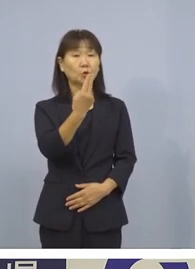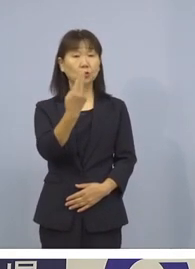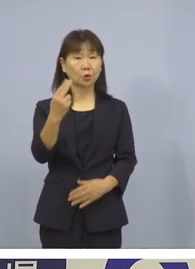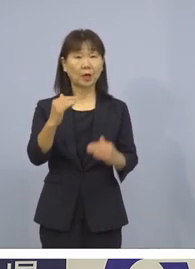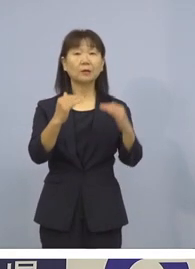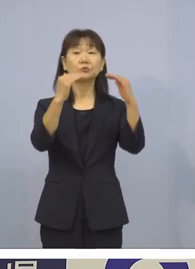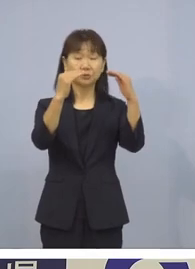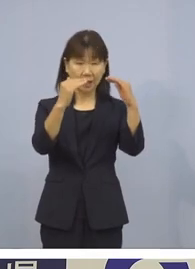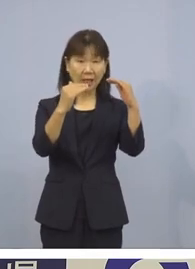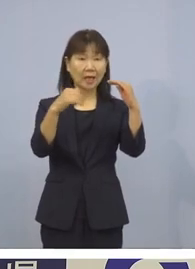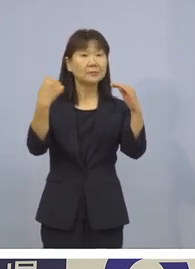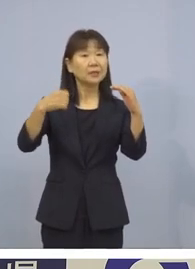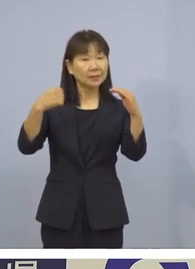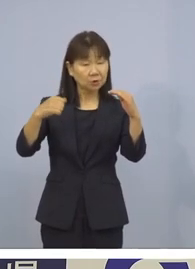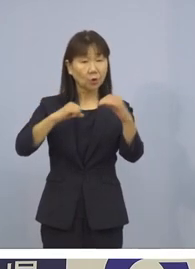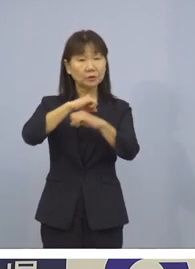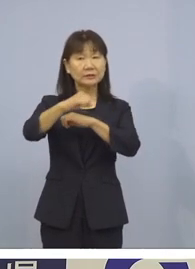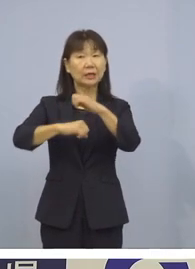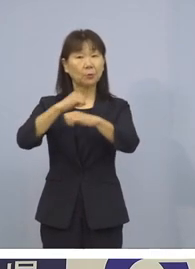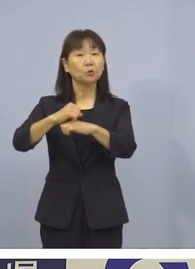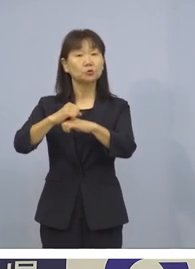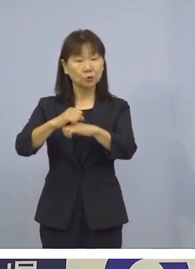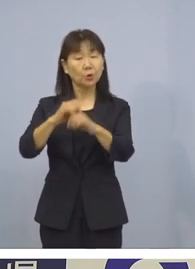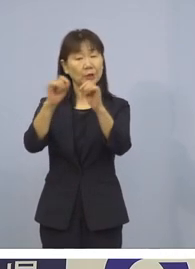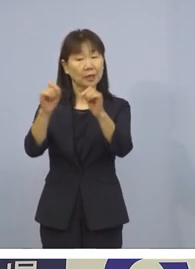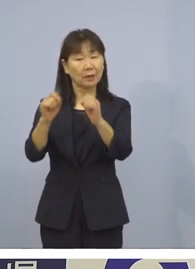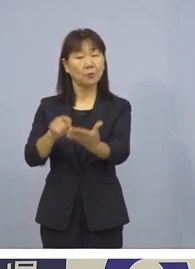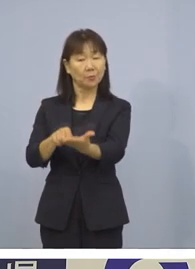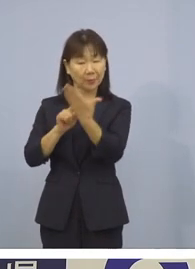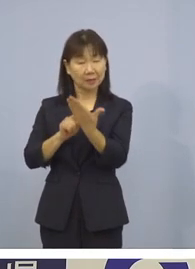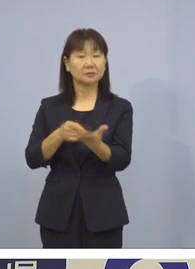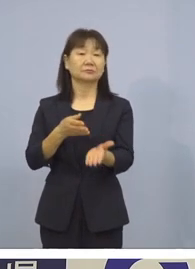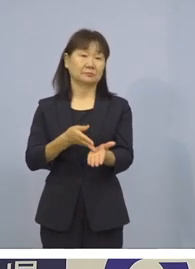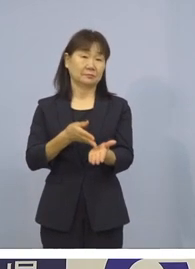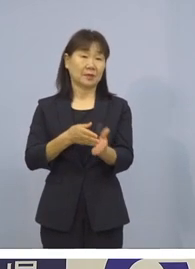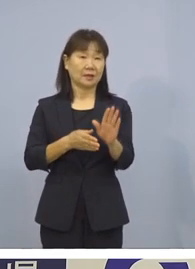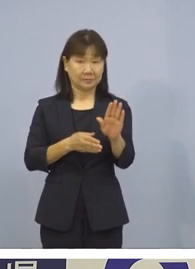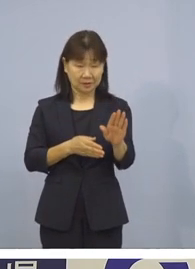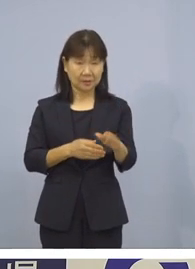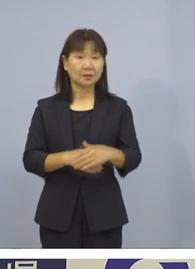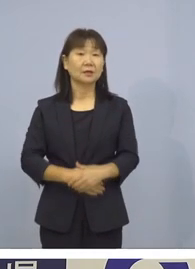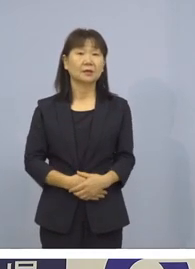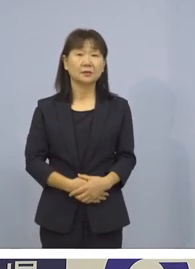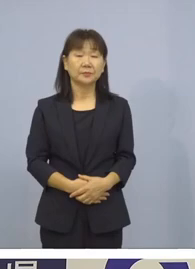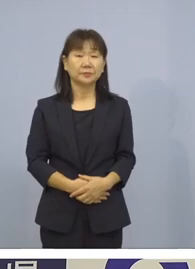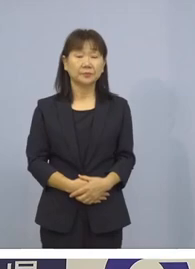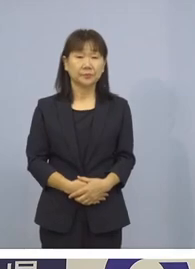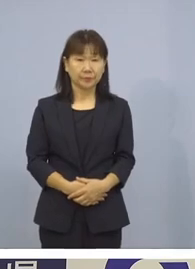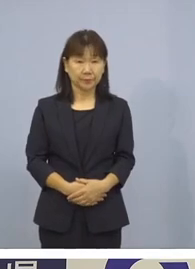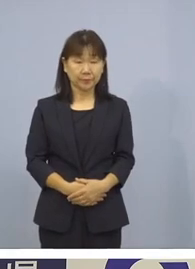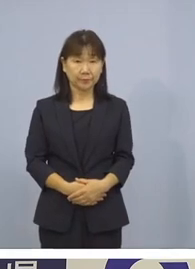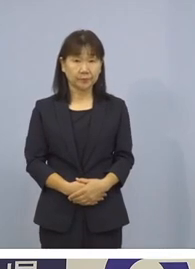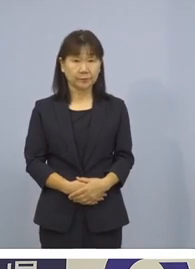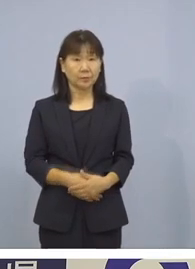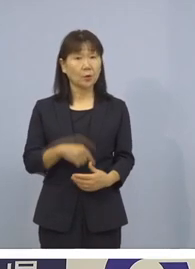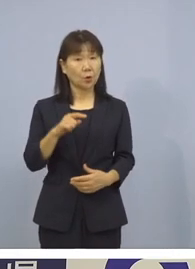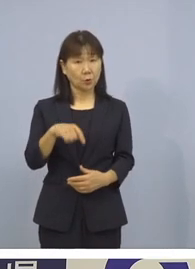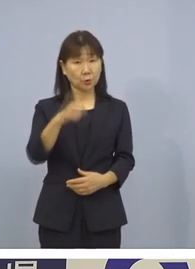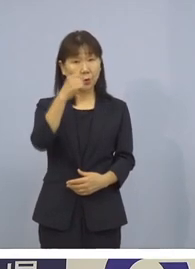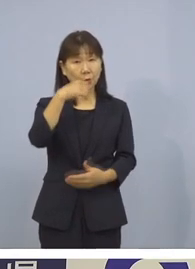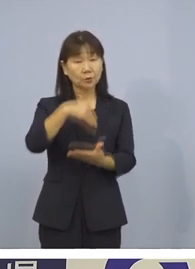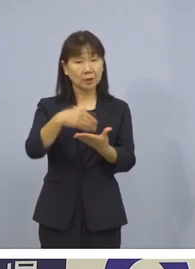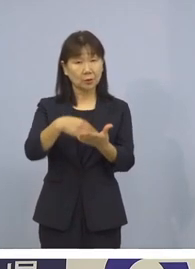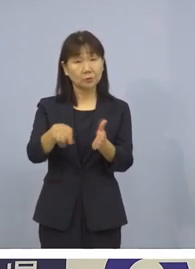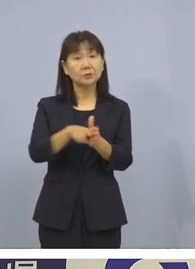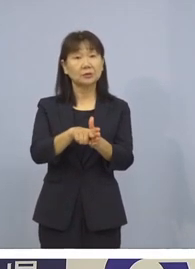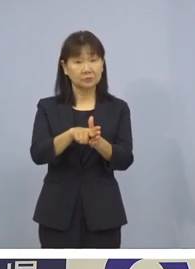南の方のシンガポール輸出の、結果も出てきたというような話もありましたけど、こういう予算つけるにあたって知